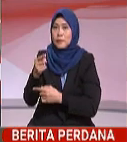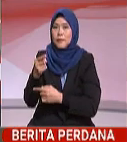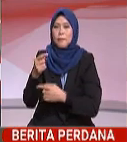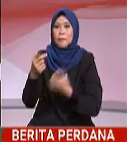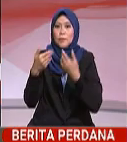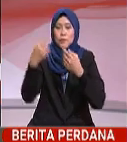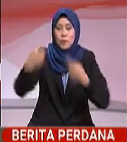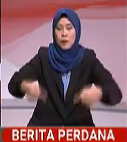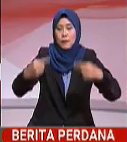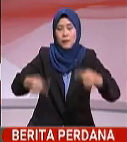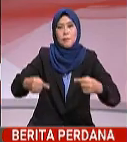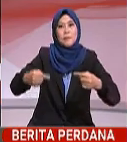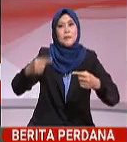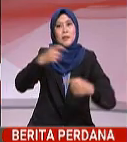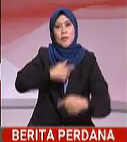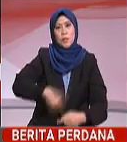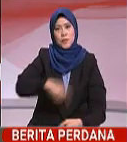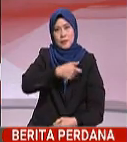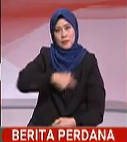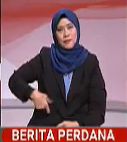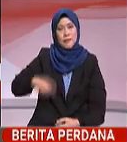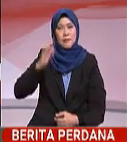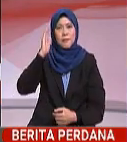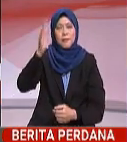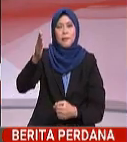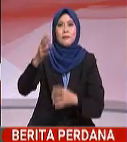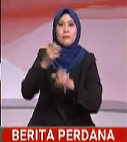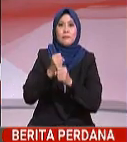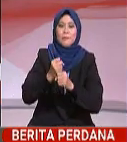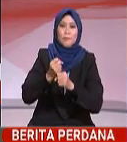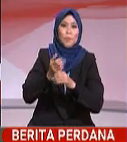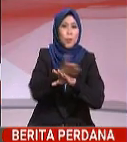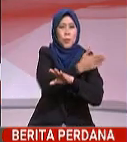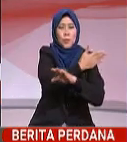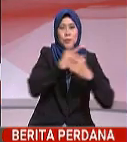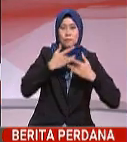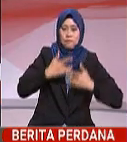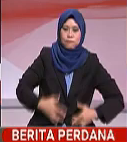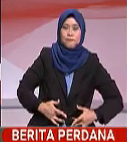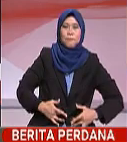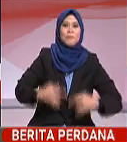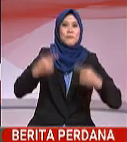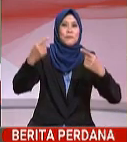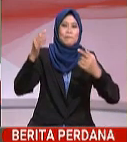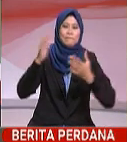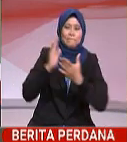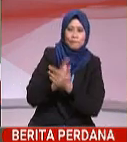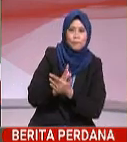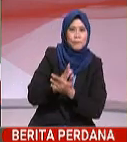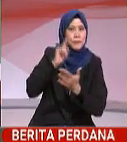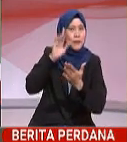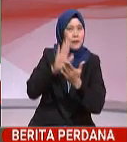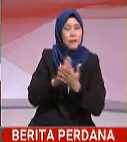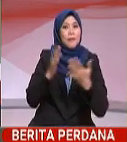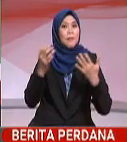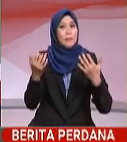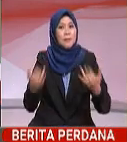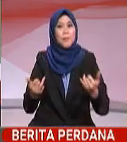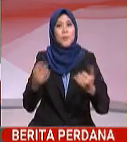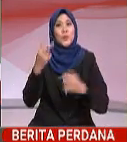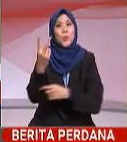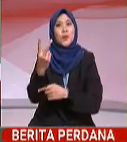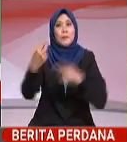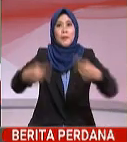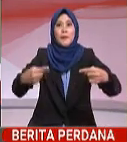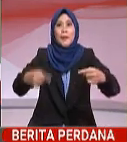kejohanan terbuka Switzerland itu juga akan menjadi medan penebus kekecewaan selepas aksi kurang meyakinkan dalam dua pertandingan di